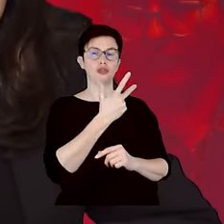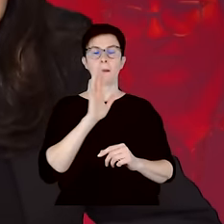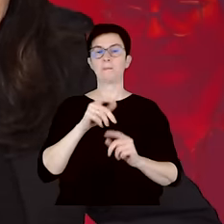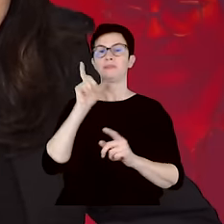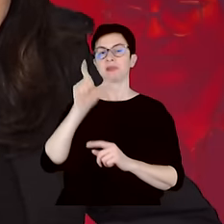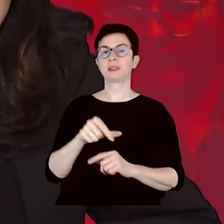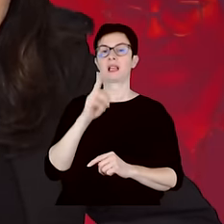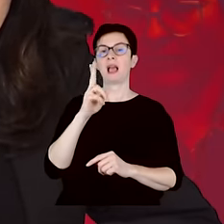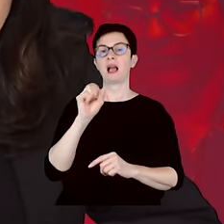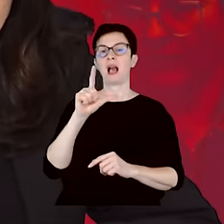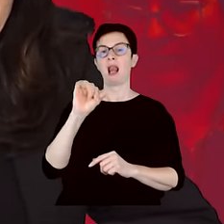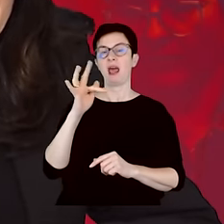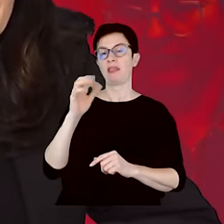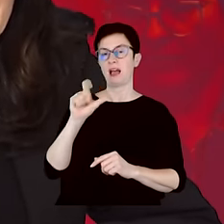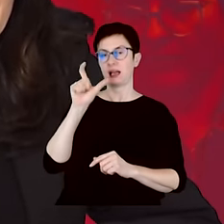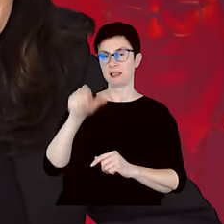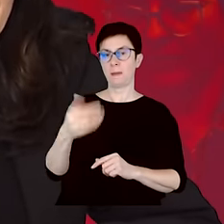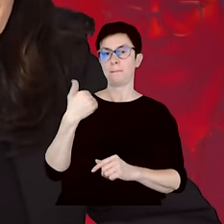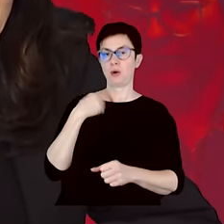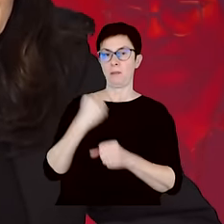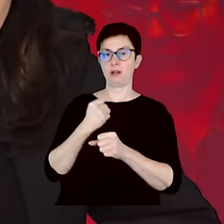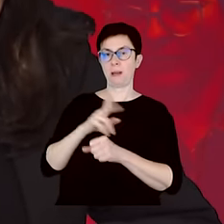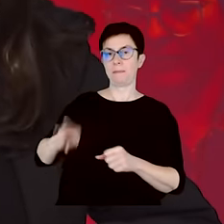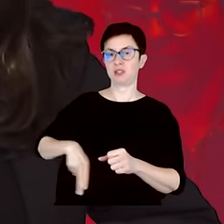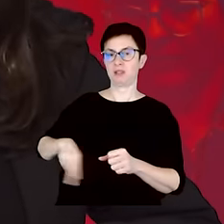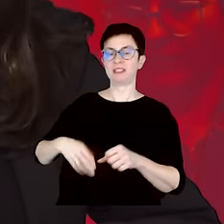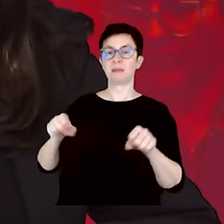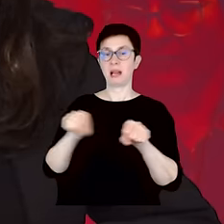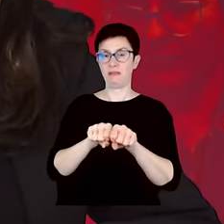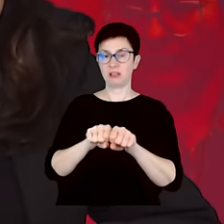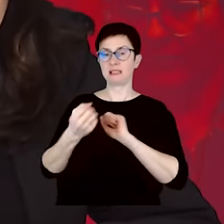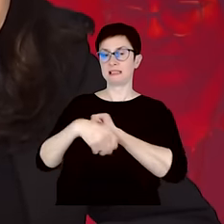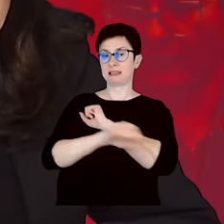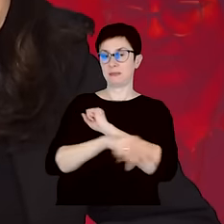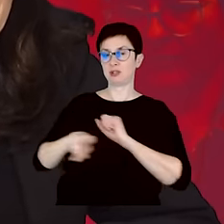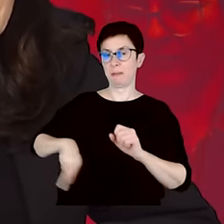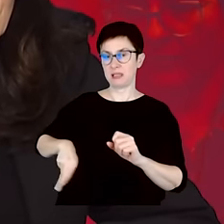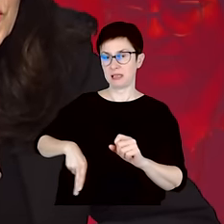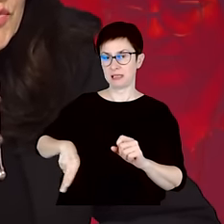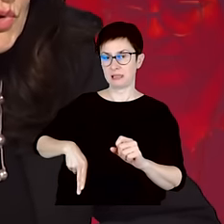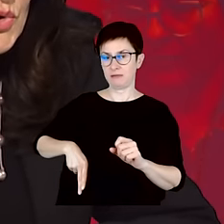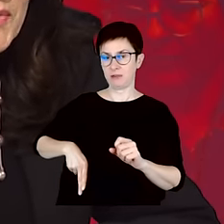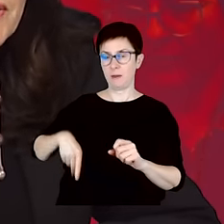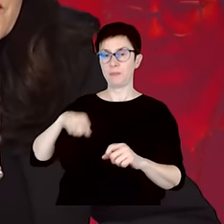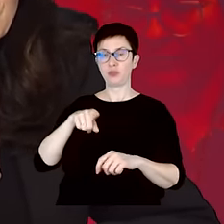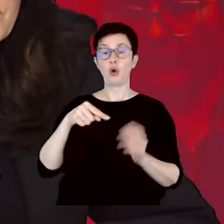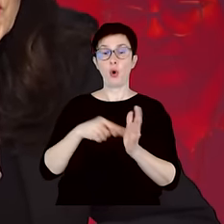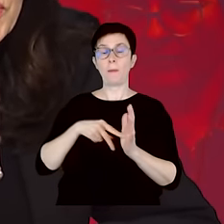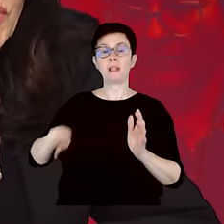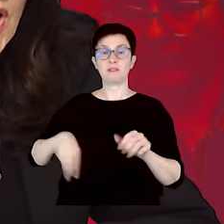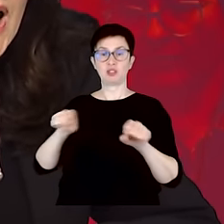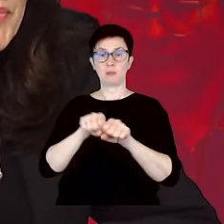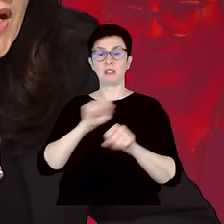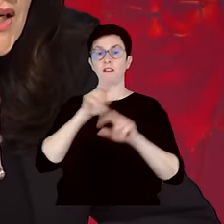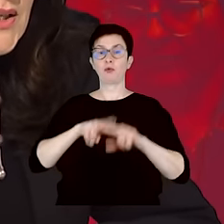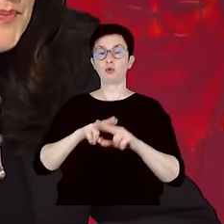Sebastiana Kaletę, był pracownikiem Ministerstwa Sprawiedliwości, wiceministrem zdaje się, i to Ministerstwo Sprawiedliwości z Funduszu Sprawiedliwości